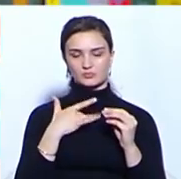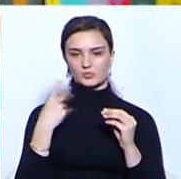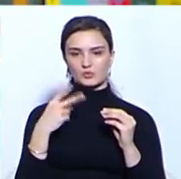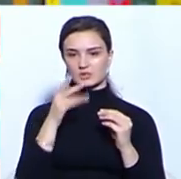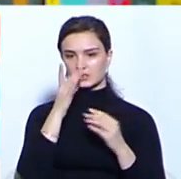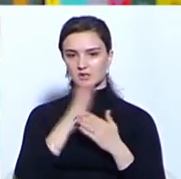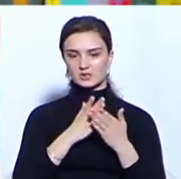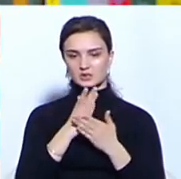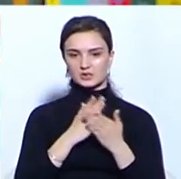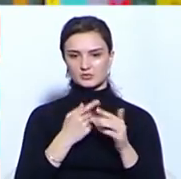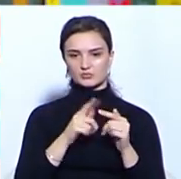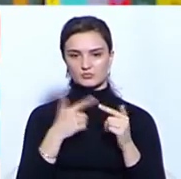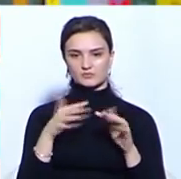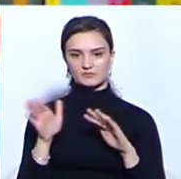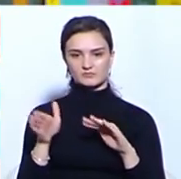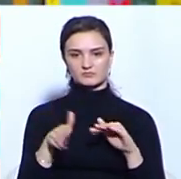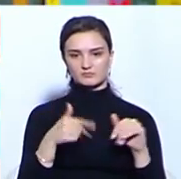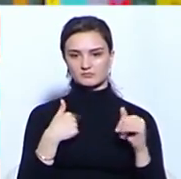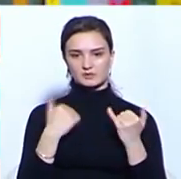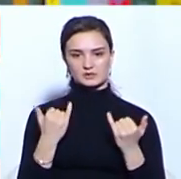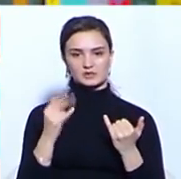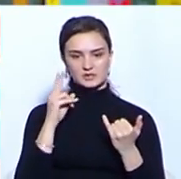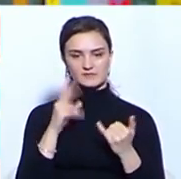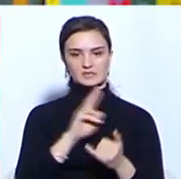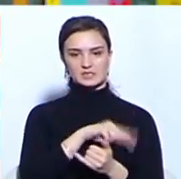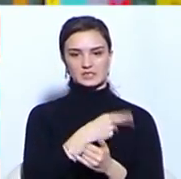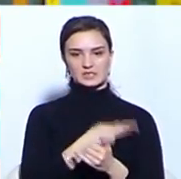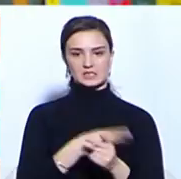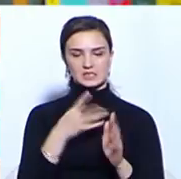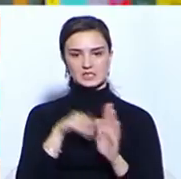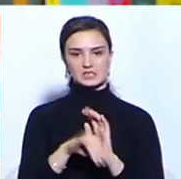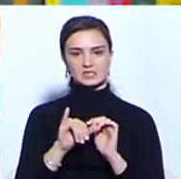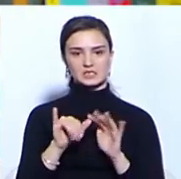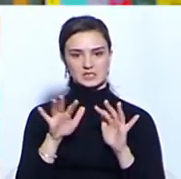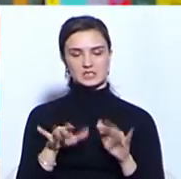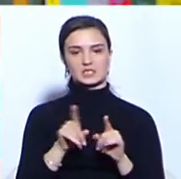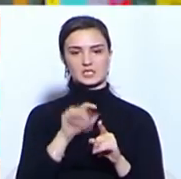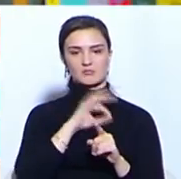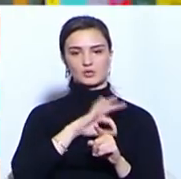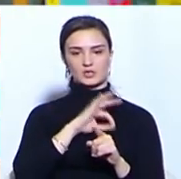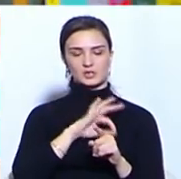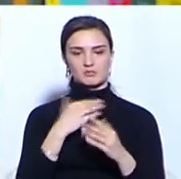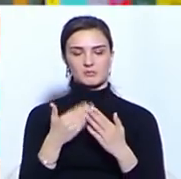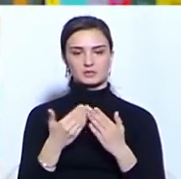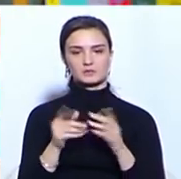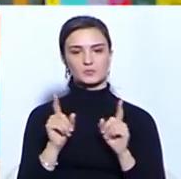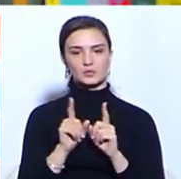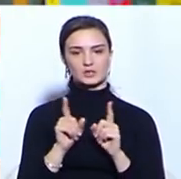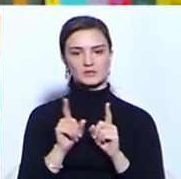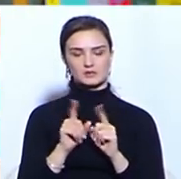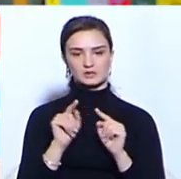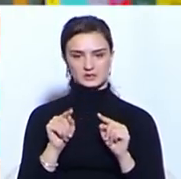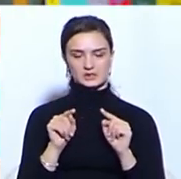ლაზერების ხმარება იმდენად მოძულდა, რომ დღეს მე აღარც კი ვიცი კლინიკა, სადაც ესენი ესე ფართოდ იხმარება. მიუხედავად იმისა, რომ